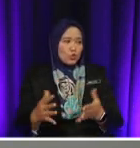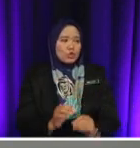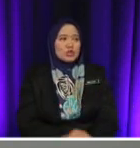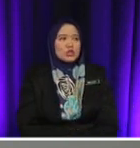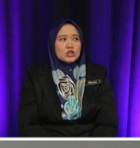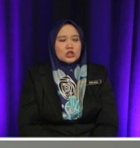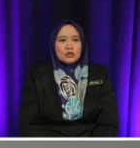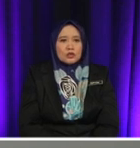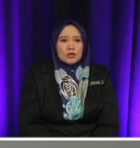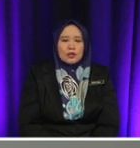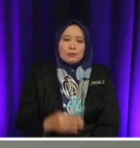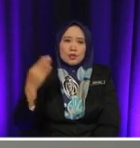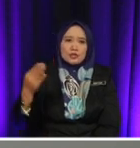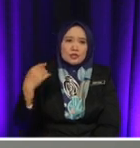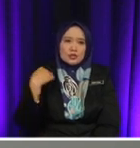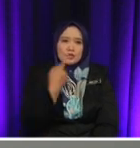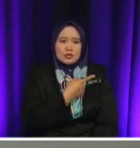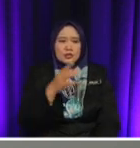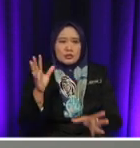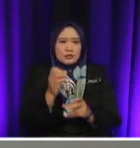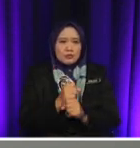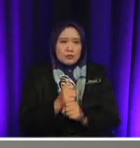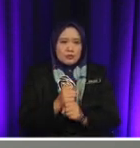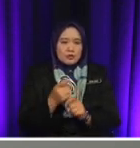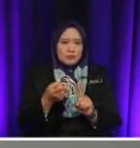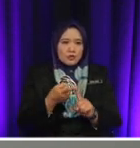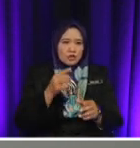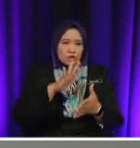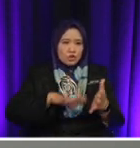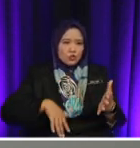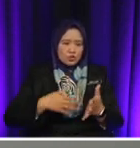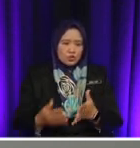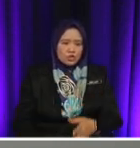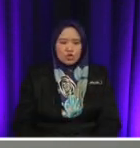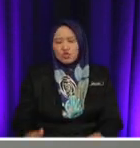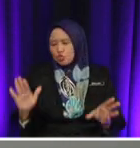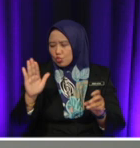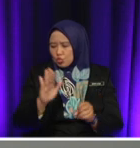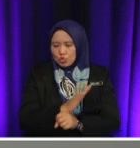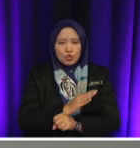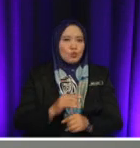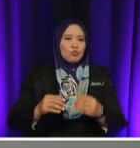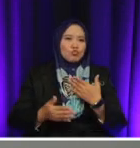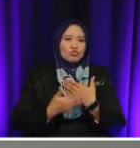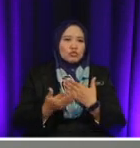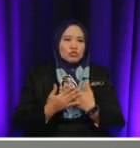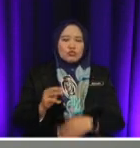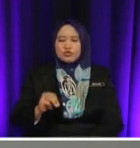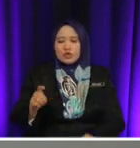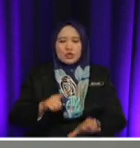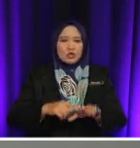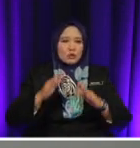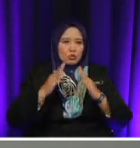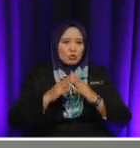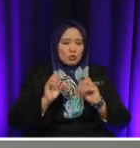satu Biasanya kita akan dapat daripada jadual ni cukup mudar ya okey murid-murid di rumah pun boleh tahu bahawa untuk